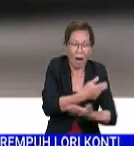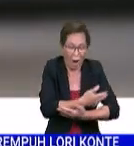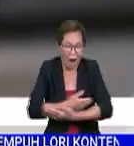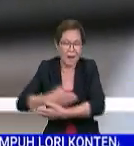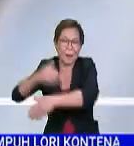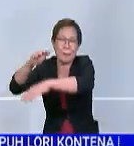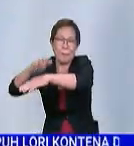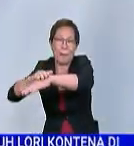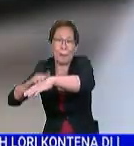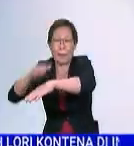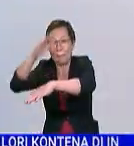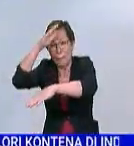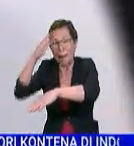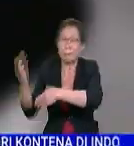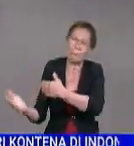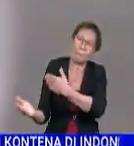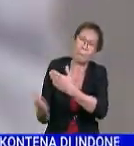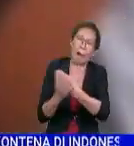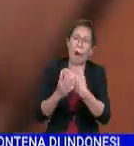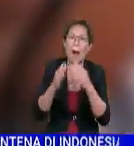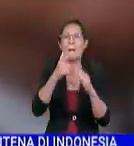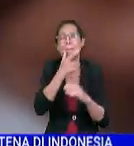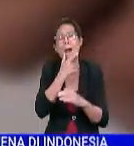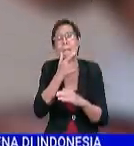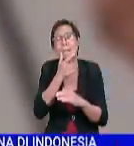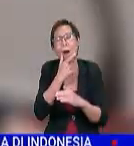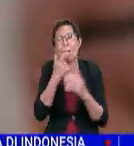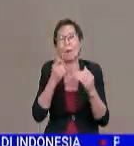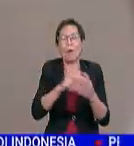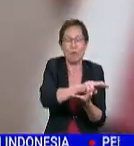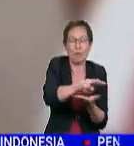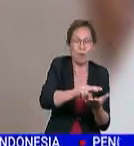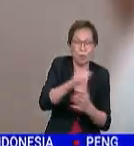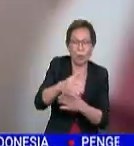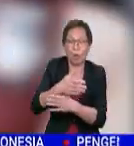memanggil si bapa pulang mengundang tawa ramai. Video yang dikongsi itu